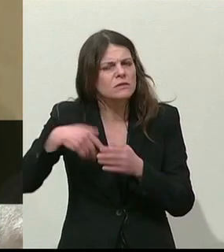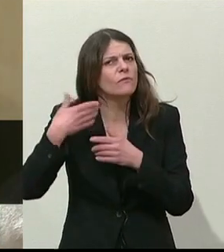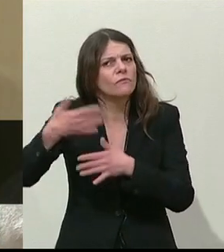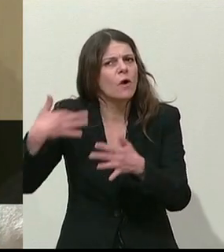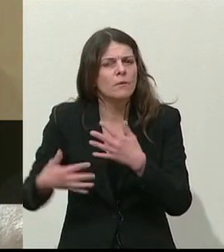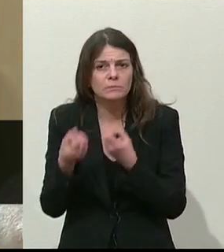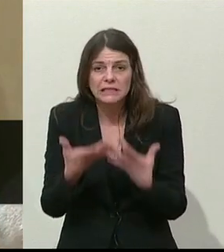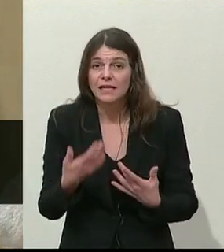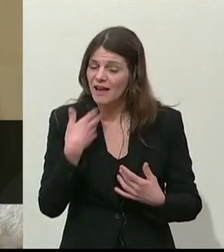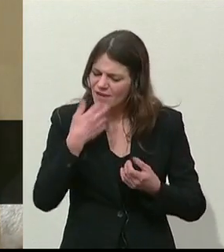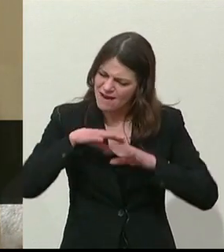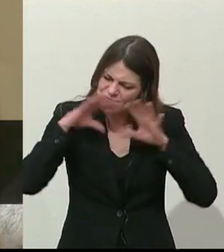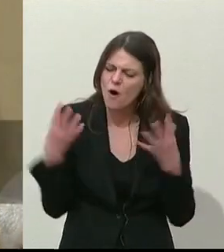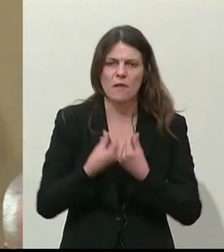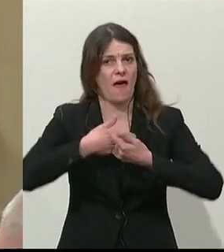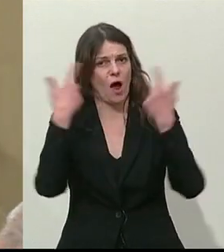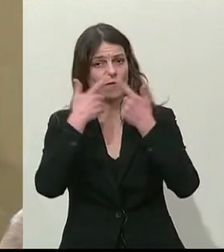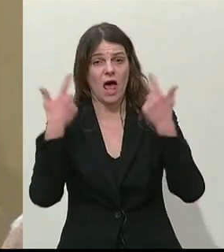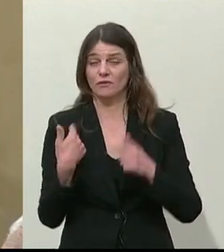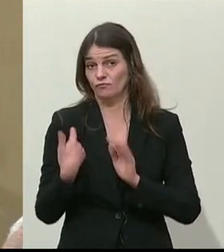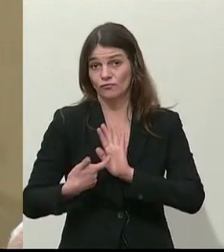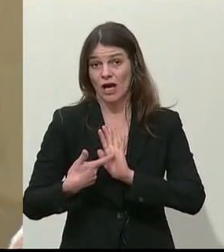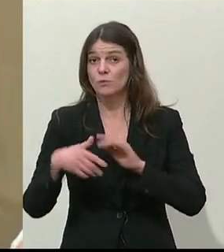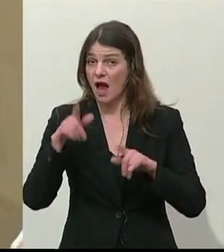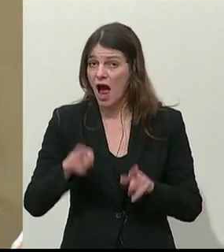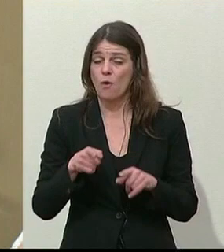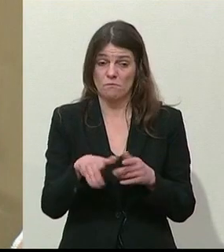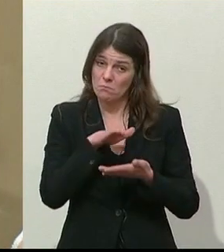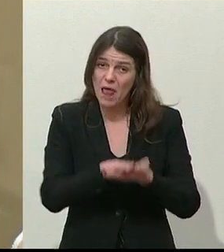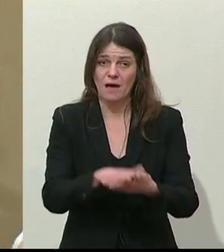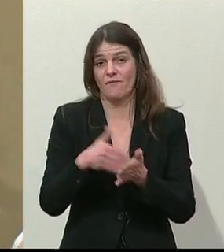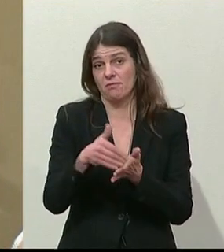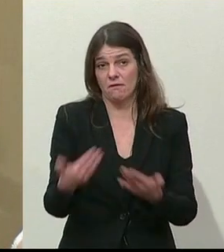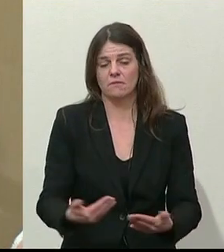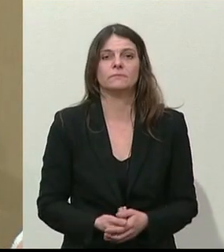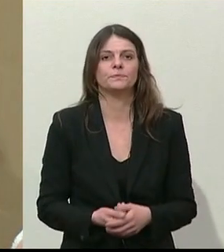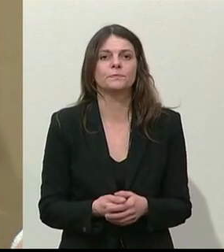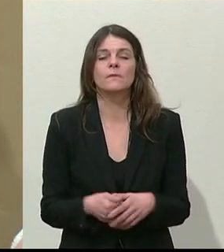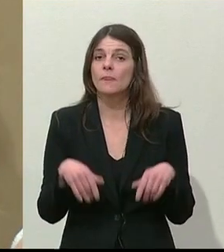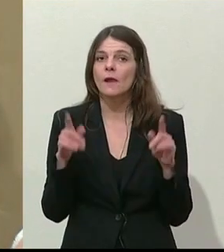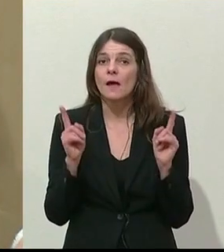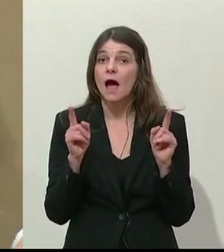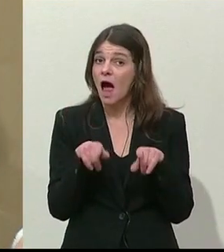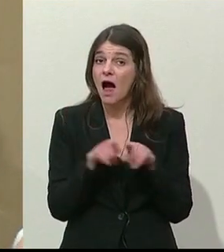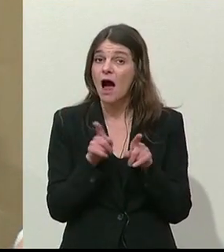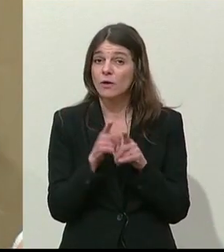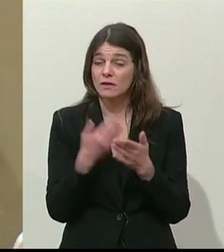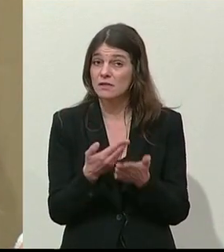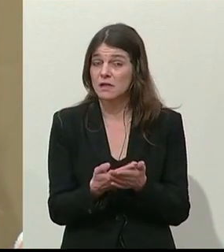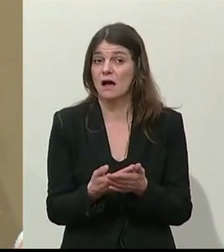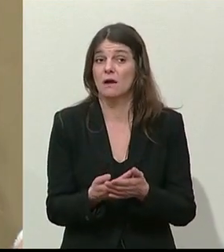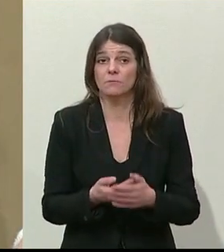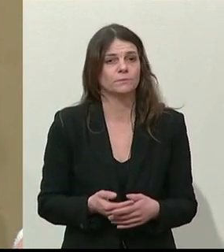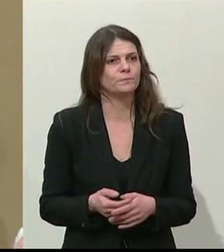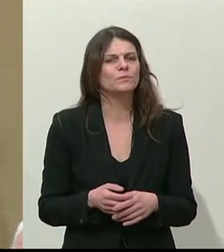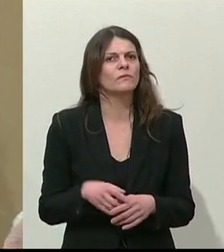ist, restlos aufzuklären. Und das ist auch unser Anspruch, der bleibt nach wie vor so. Und auch deshalb müssen